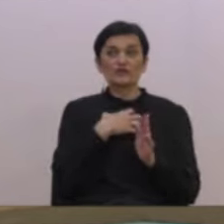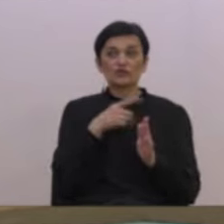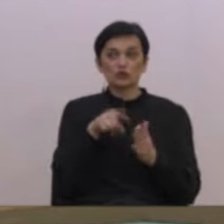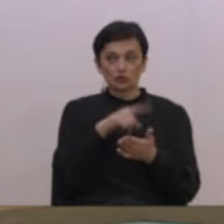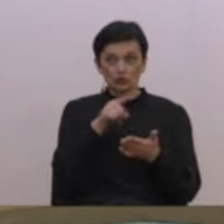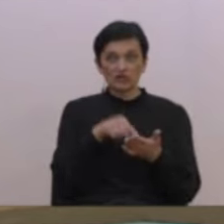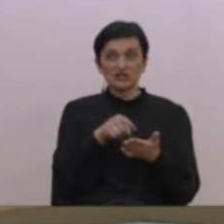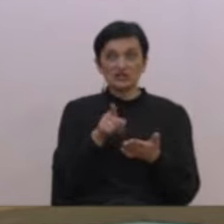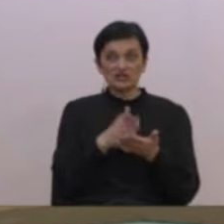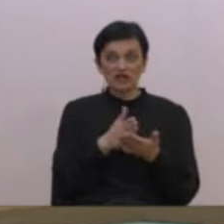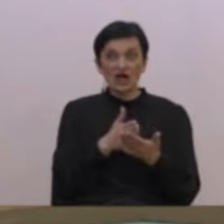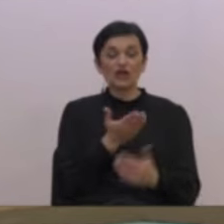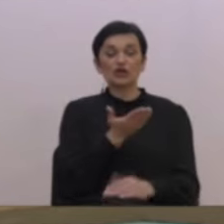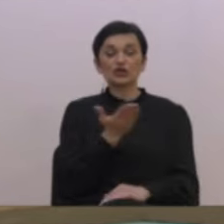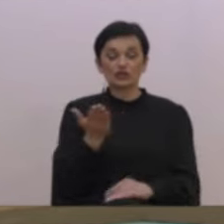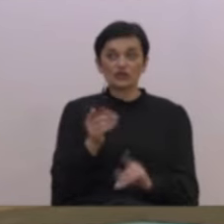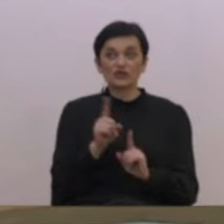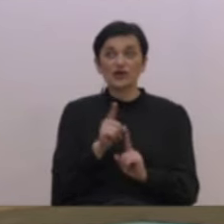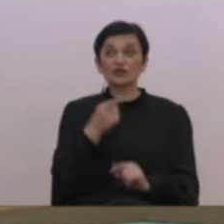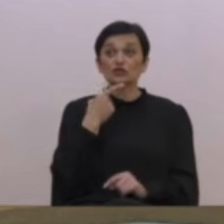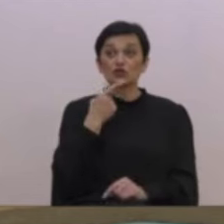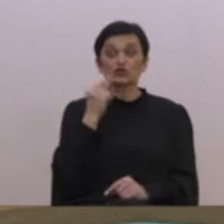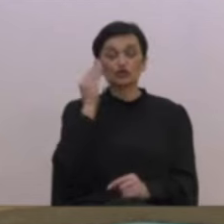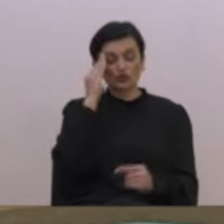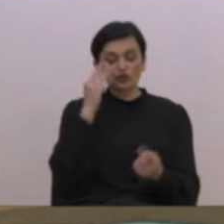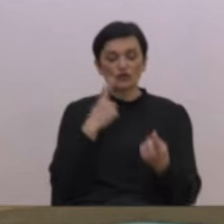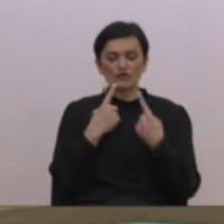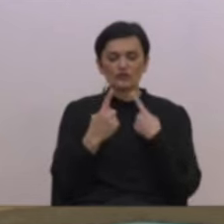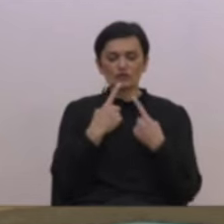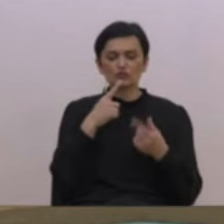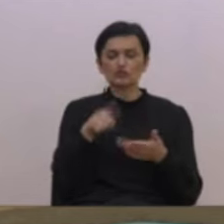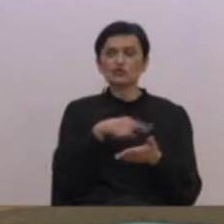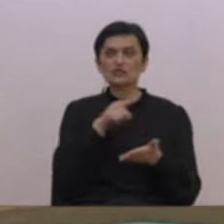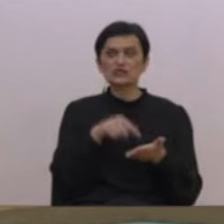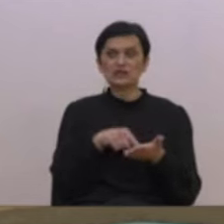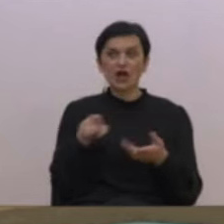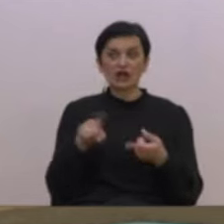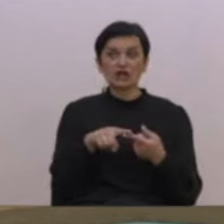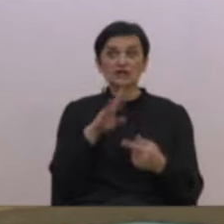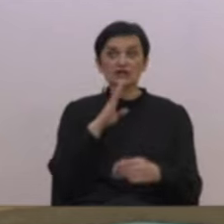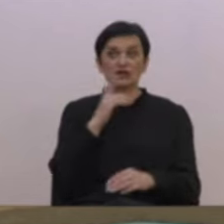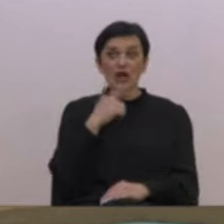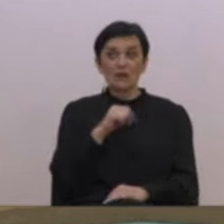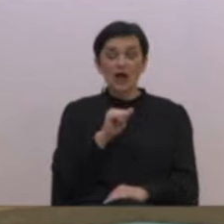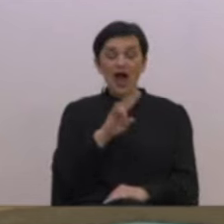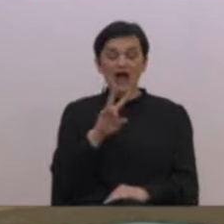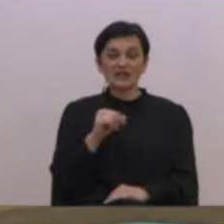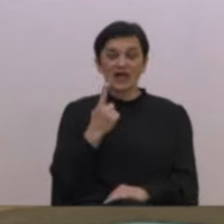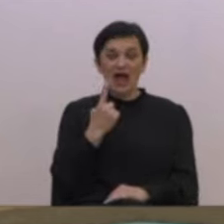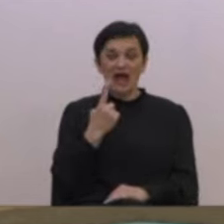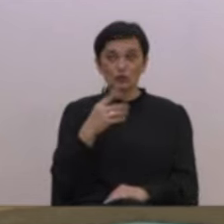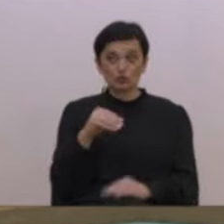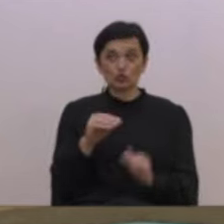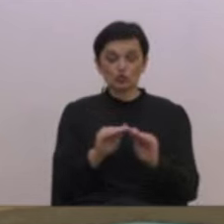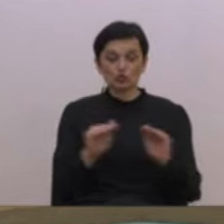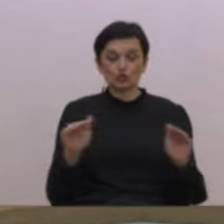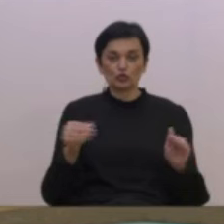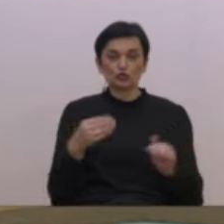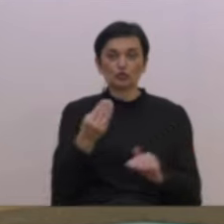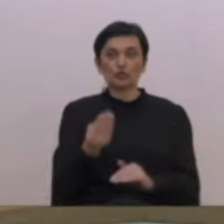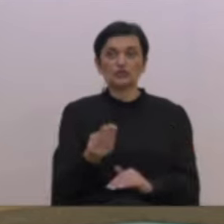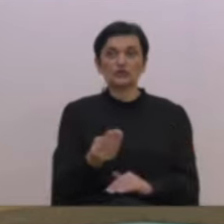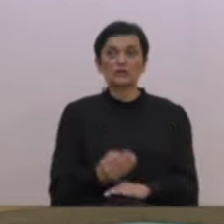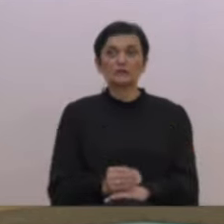მით უმეტეს თქვენ საღნიშნავთ და ვიმჟელოთ ამ საკითხთან დაკავშირებით. გაბატონონ ერთი წუთი დამშვიდდნენ და მოგცემთ.